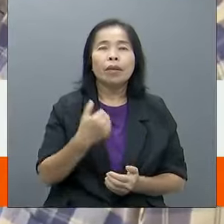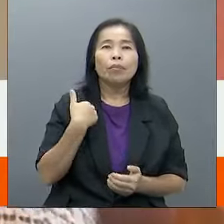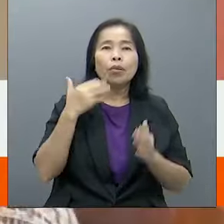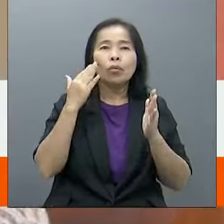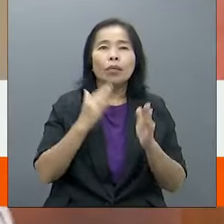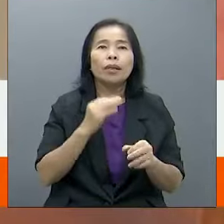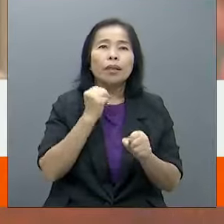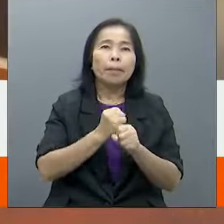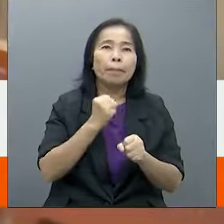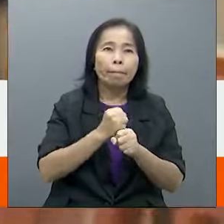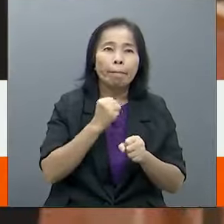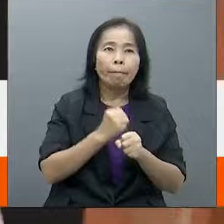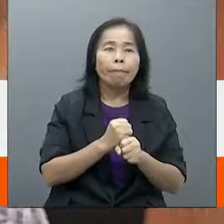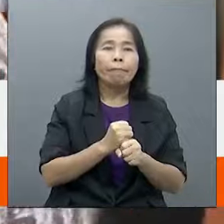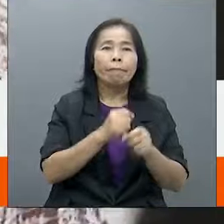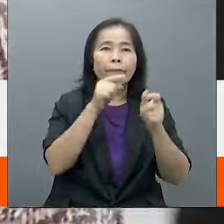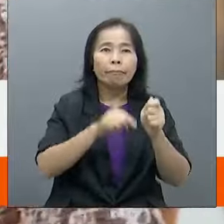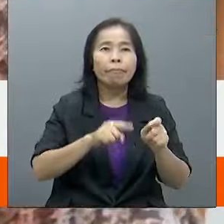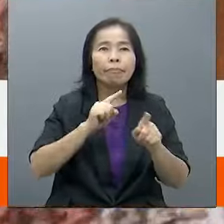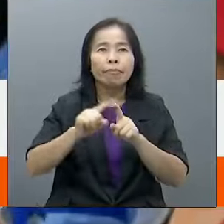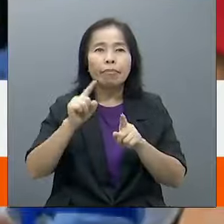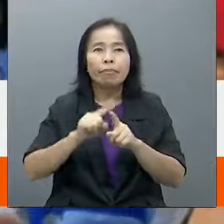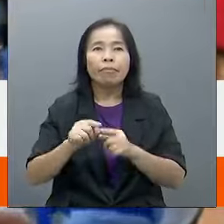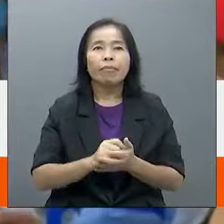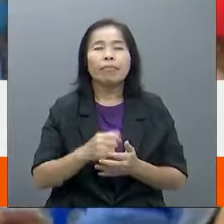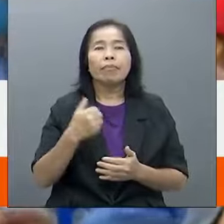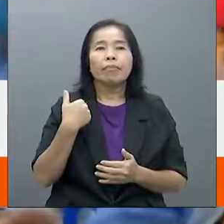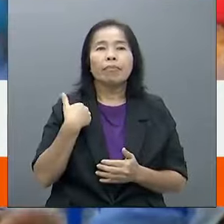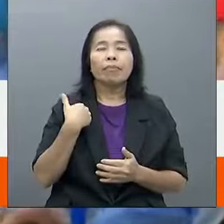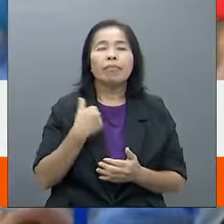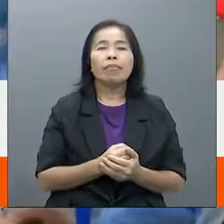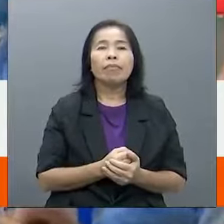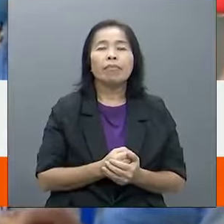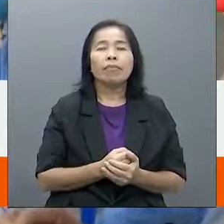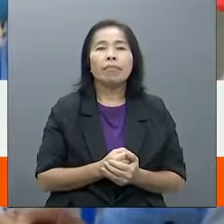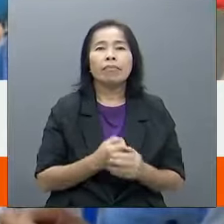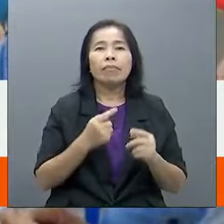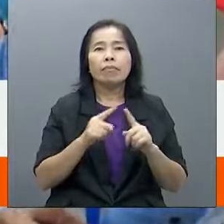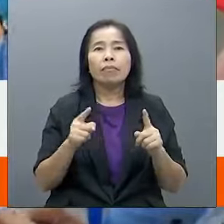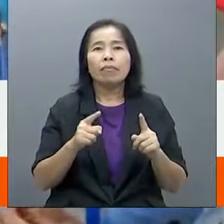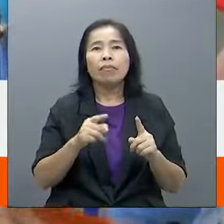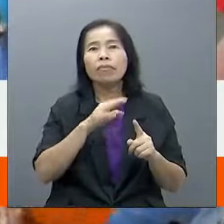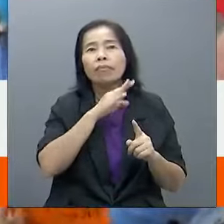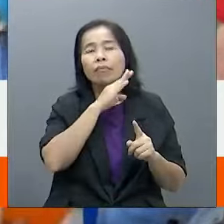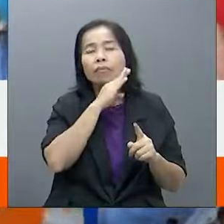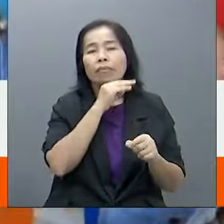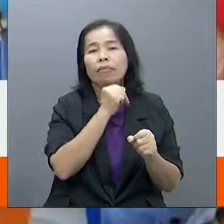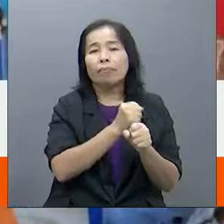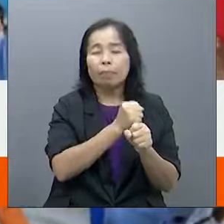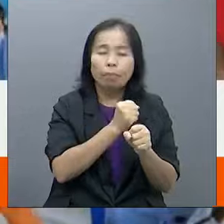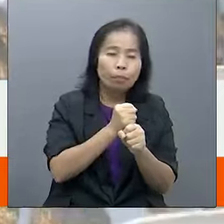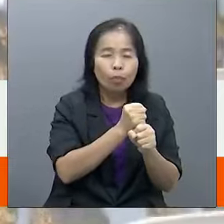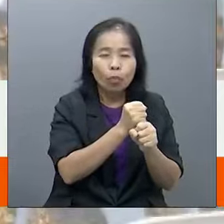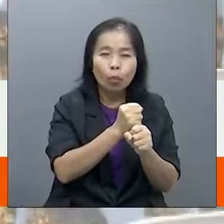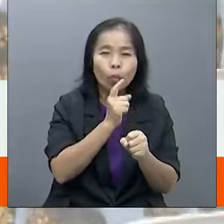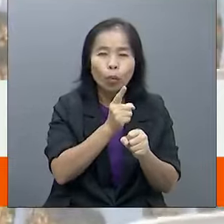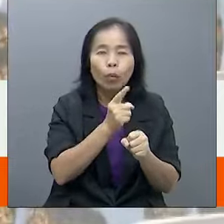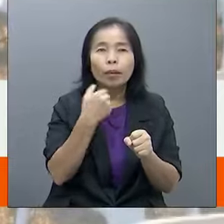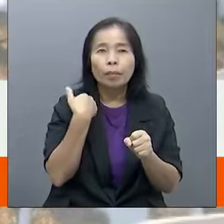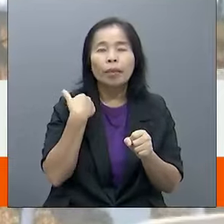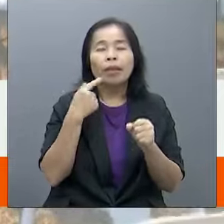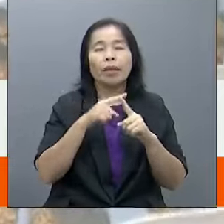านอยู่ต่างถิ่นชนชั้นชายเนี่ยพอถึงเวลาเขาไม่กลับมาเลือกนะครับดังนั้นคะแนนที่วัดกันมันจะเป็นคะแนนพื้นที่นะครับซึ่งอย่างน้อยเนี่ยอย่างที่ผ่